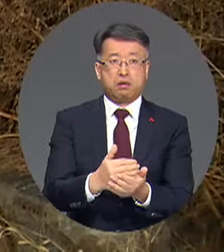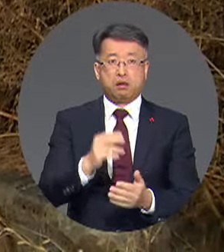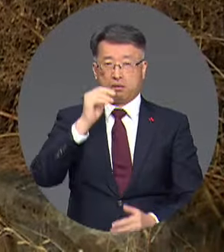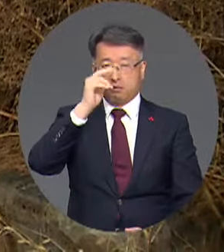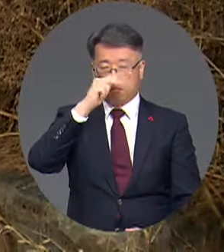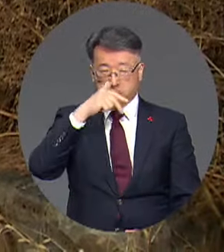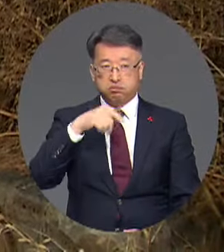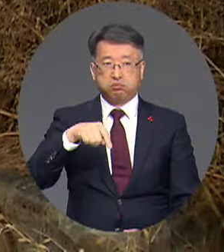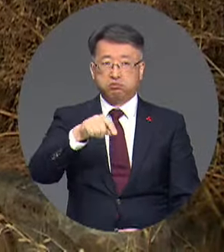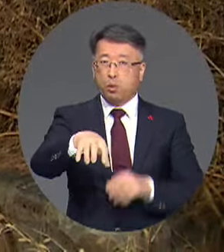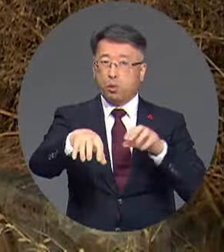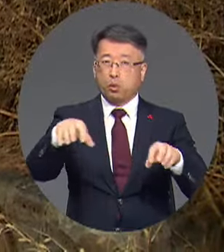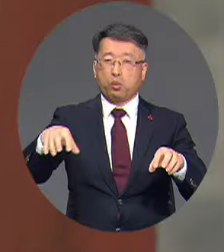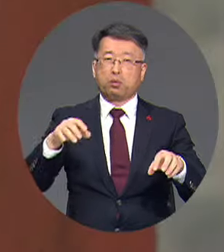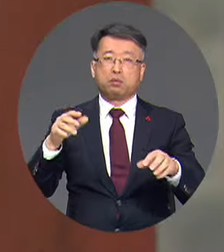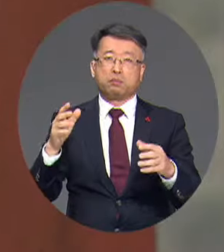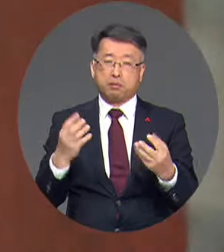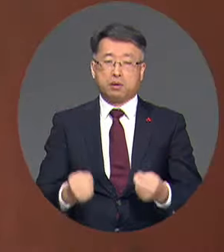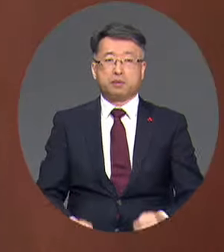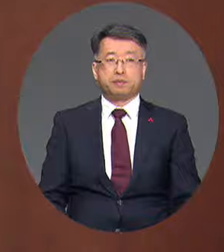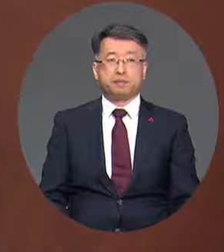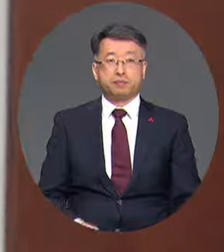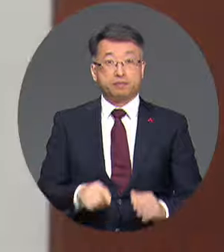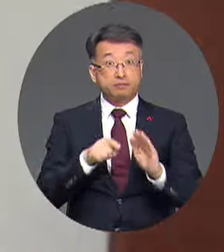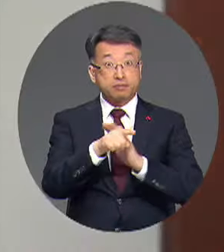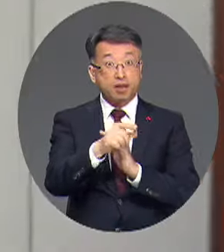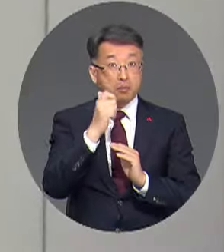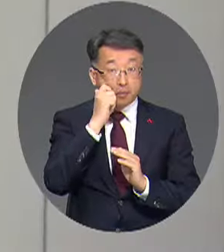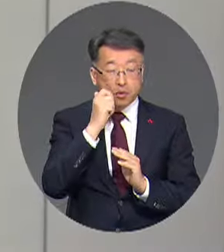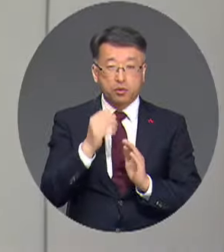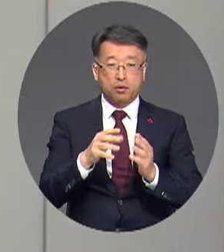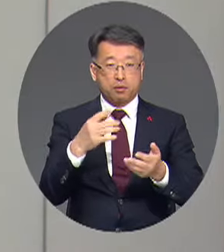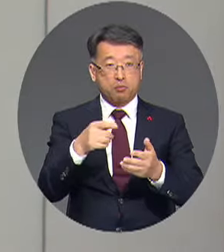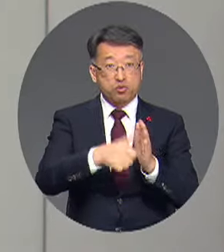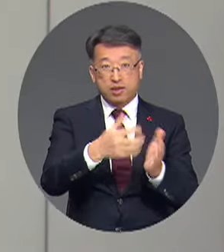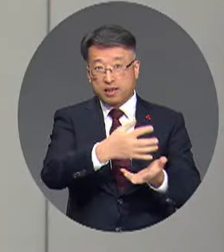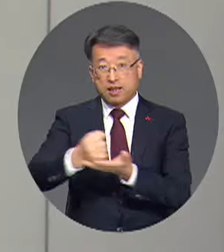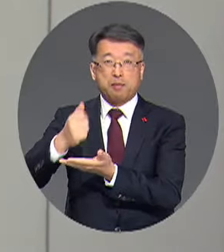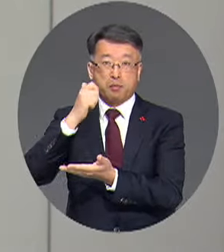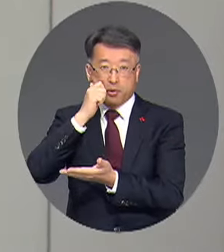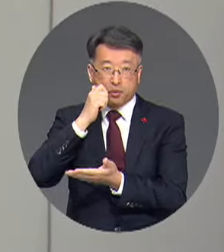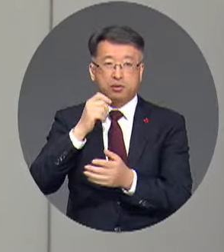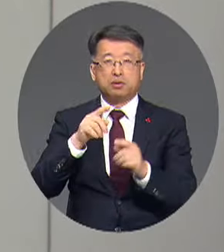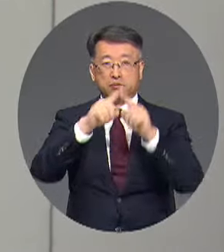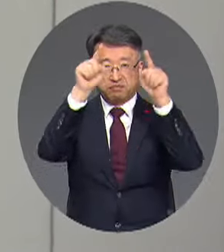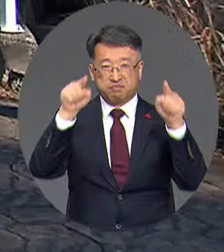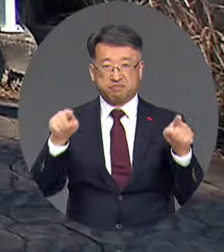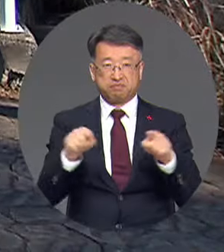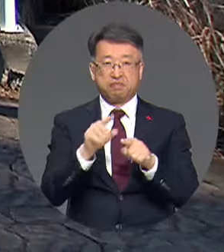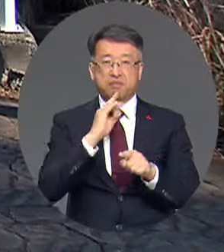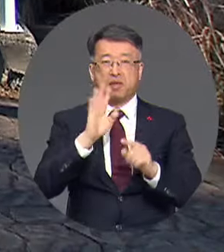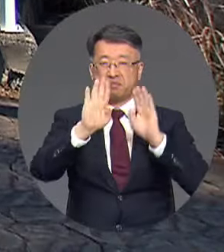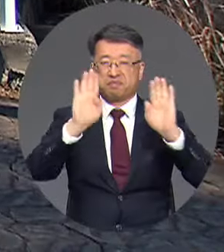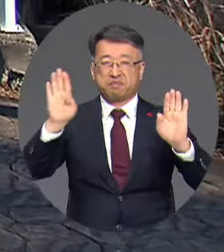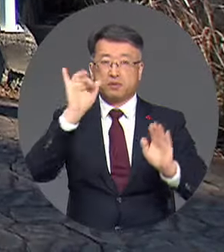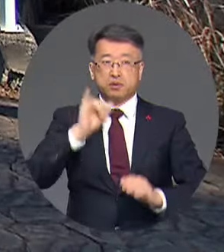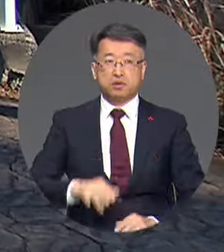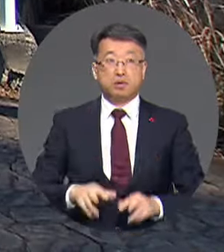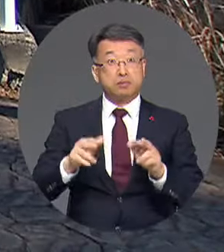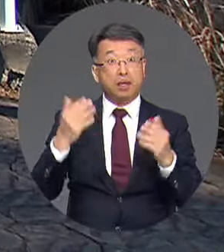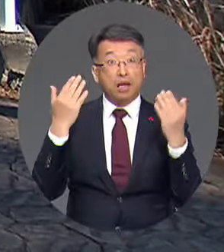시설만 부러져 있습니다과 물품 고문만 건물을 지키고 있습니다 현재